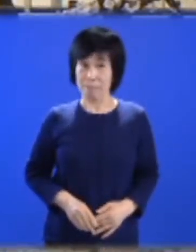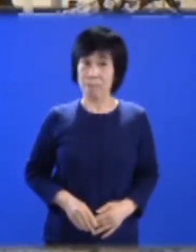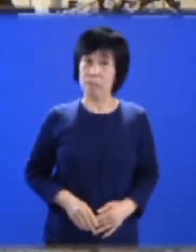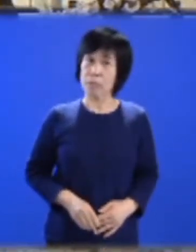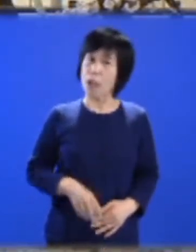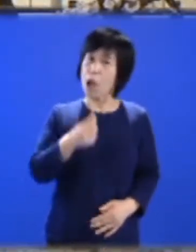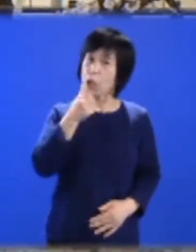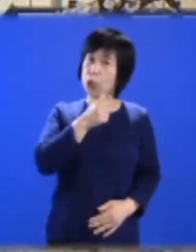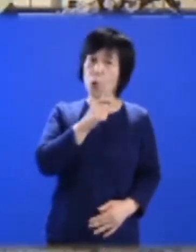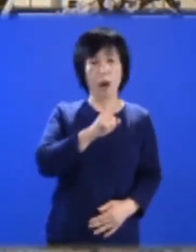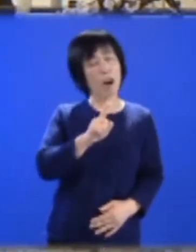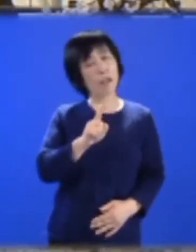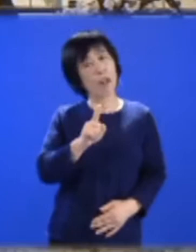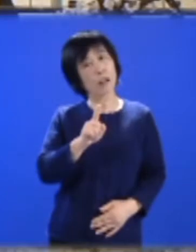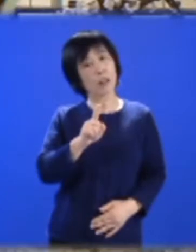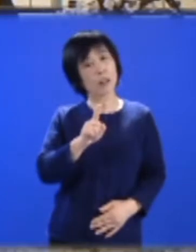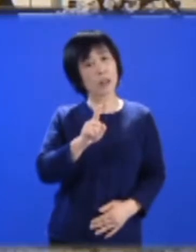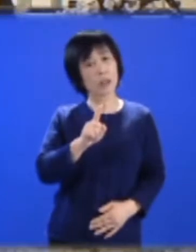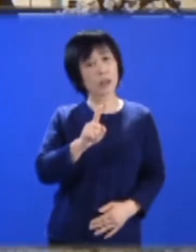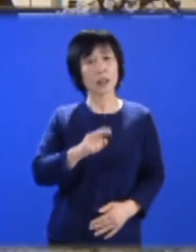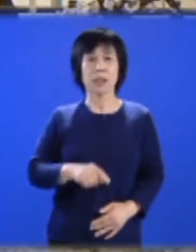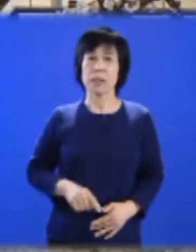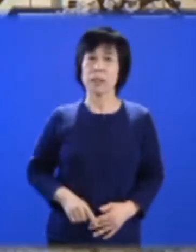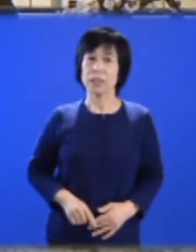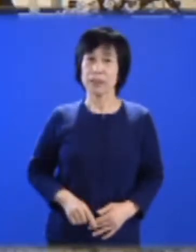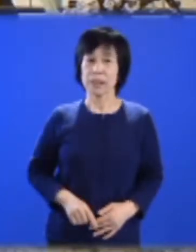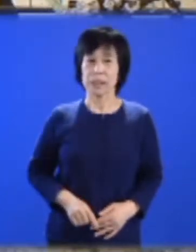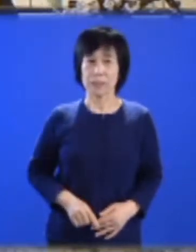道くん、何から紹介しよっか。